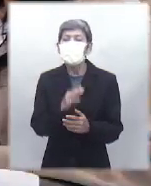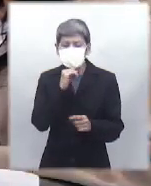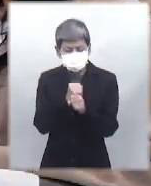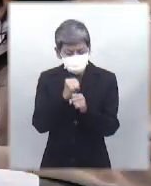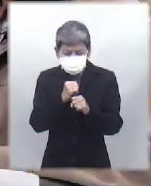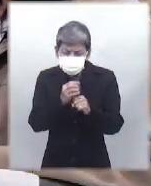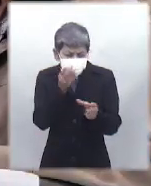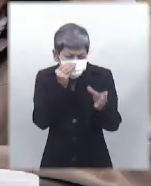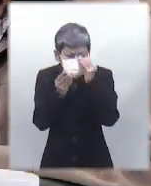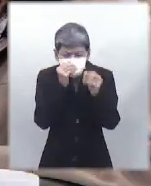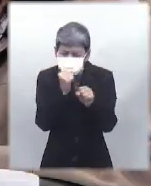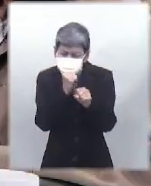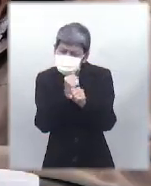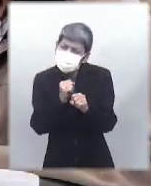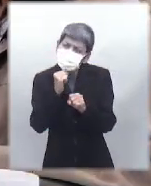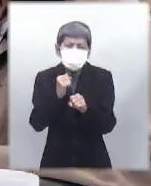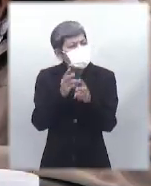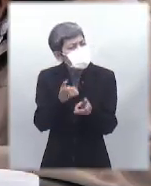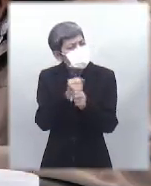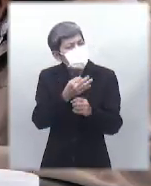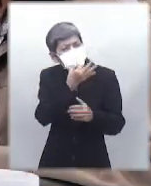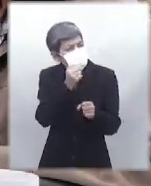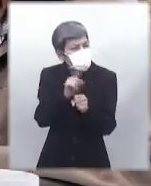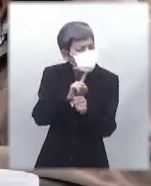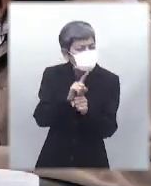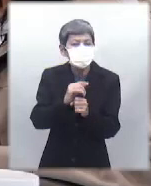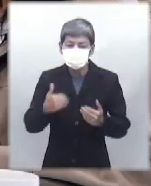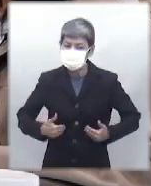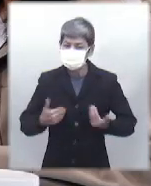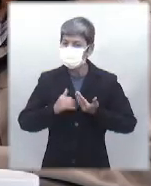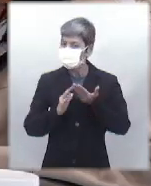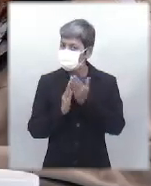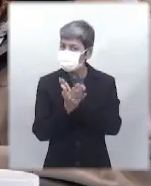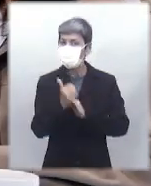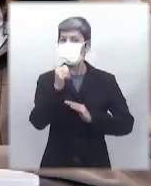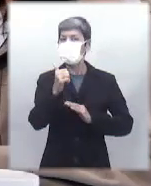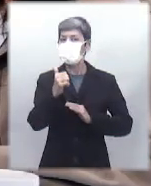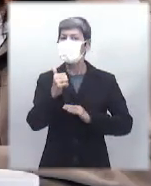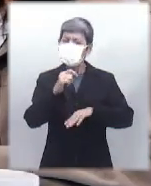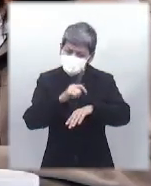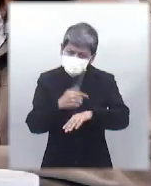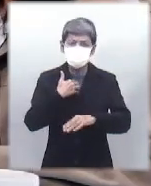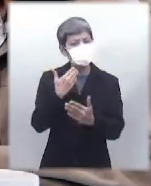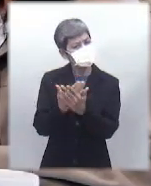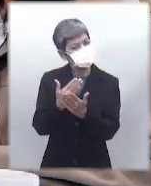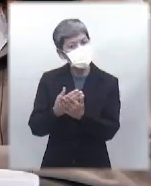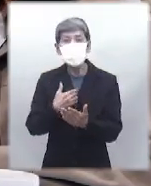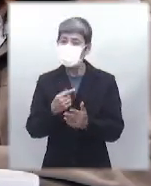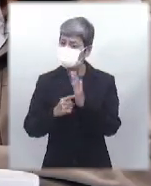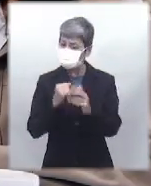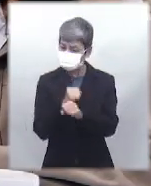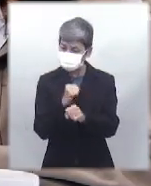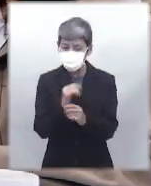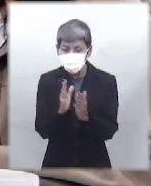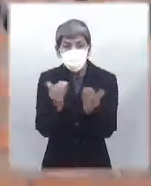ถ้าคุณหันมาศึกษาเรื่องนี้เรื่องเดียวเนี่ยคุณสามารถเปลี่ยนชีวิตคุณได้เลยเวลาคุณก็มีเงินคุณก็ได้